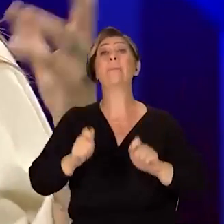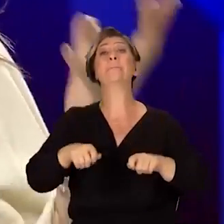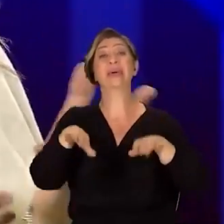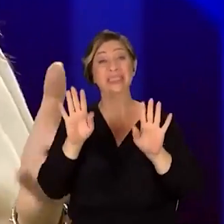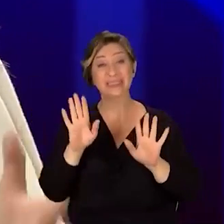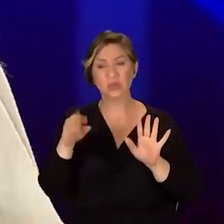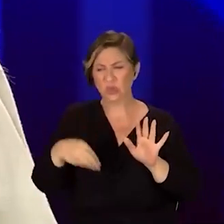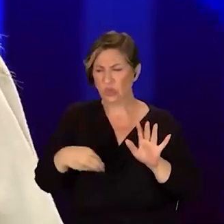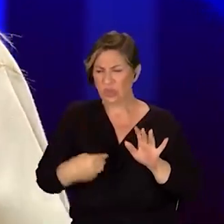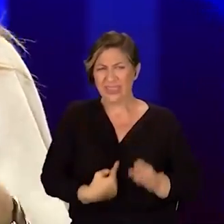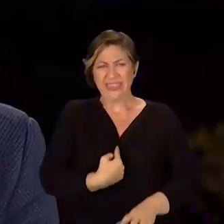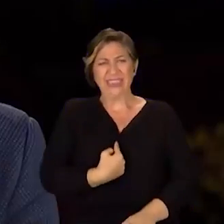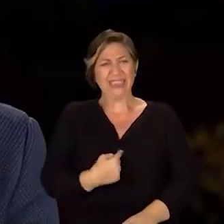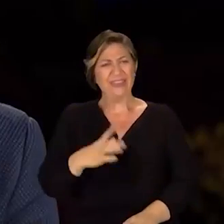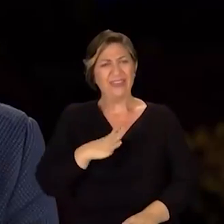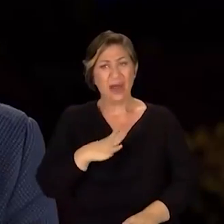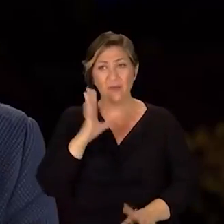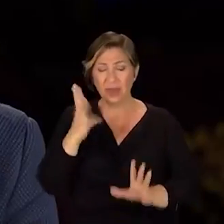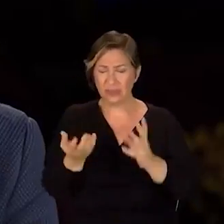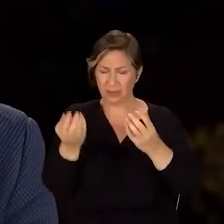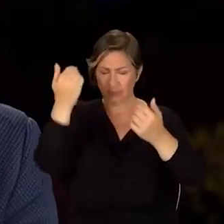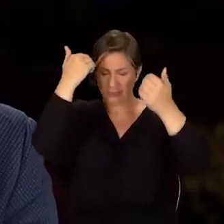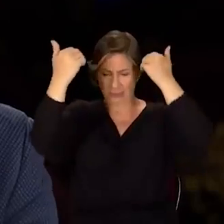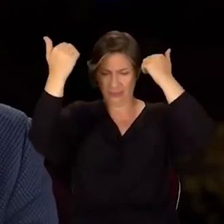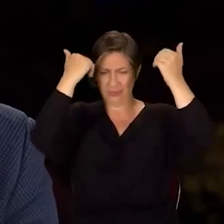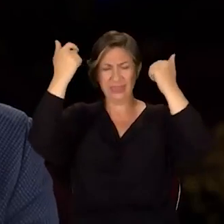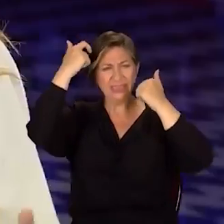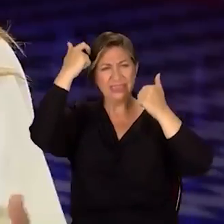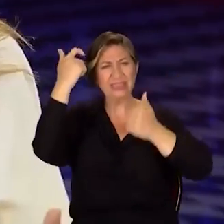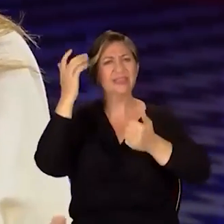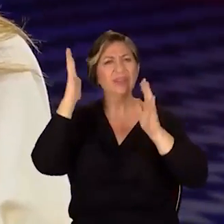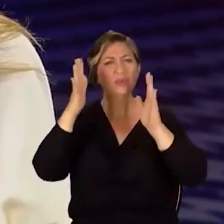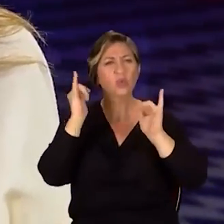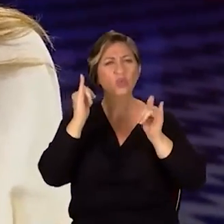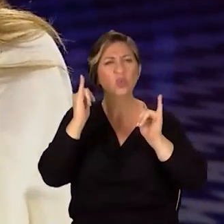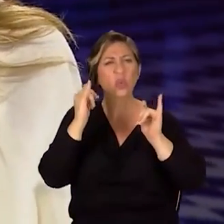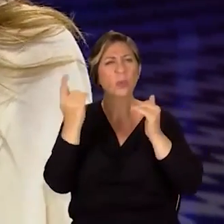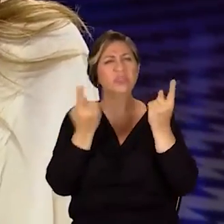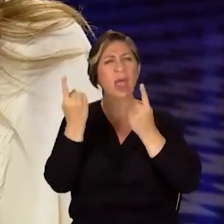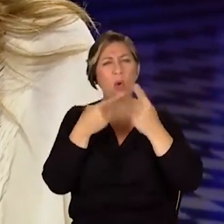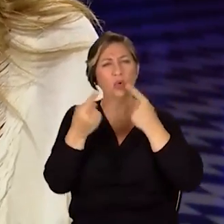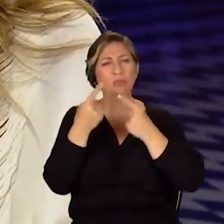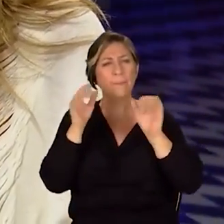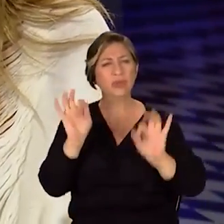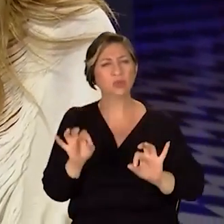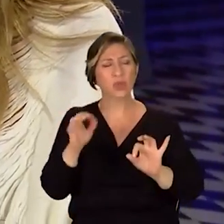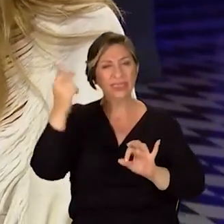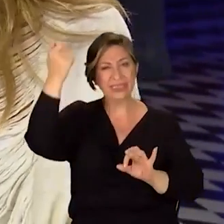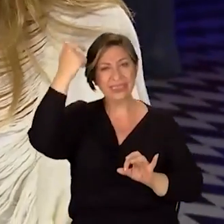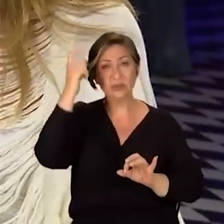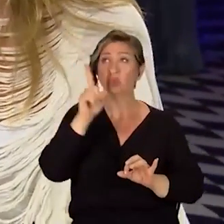veya suçlu hissettiğin duygular daha fazla nüksediyor ve daha fazla zihin kötü şeyler konuşuyor. Ve